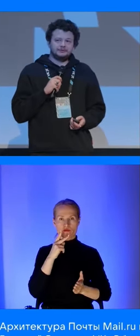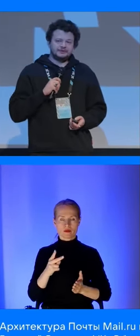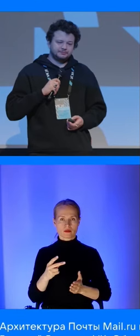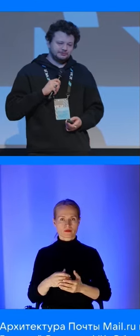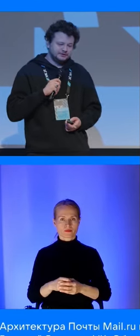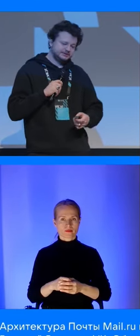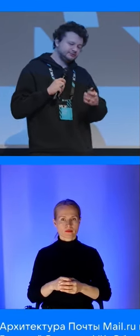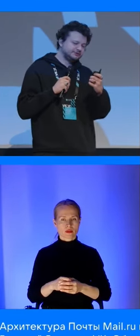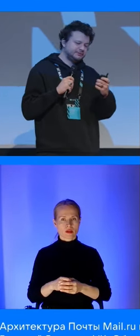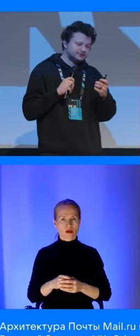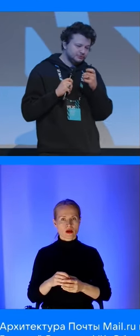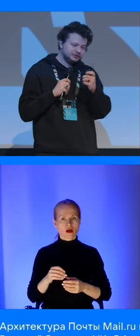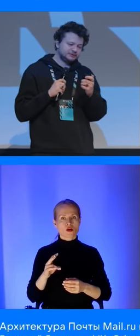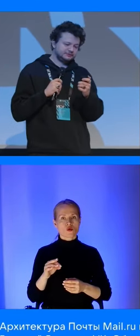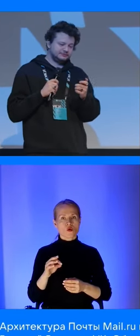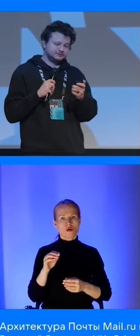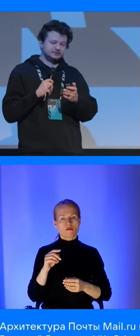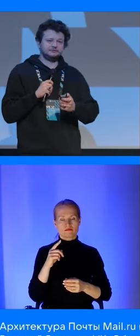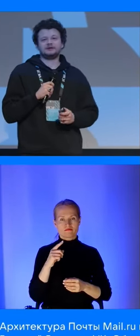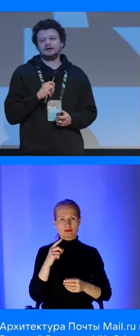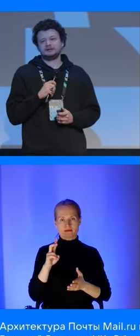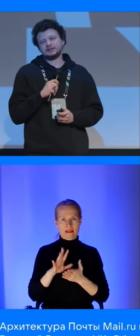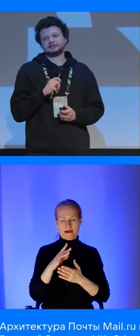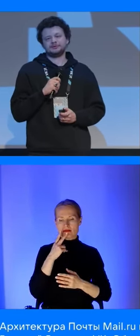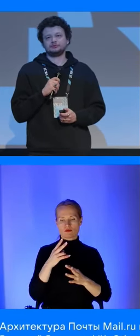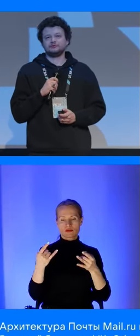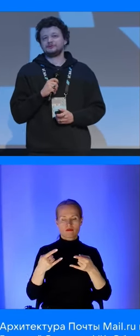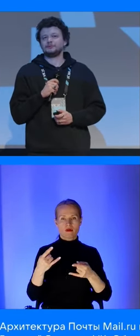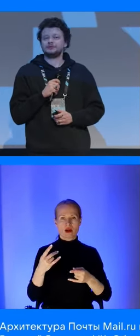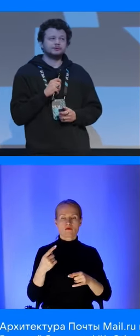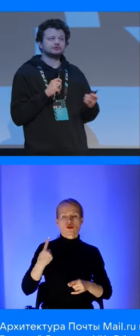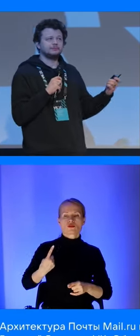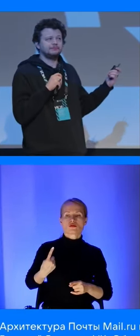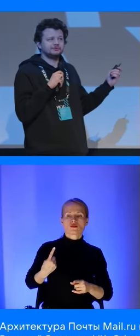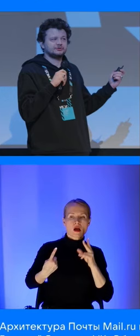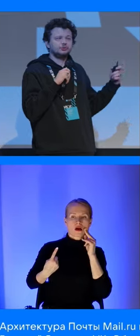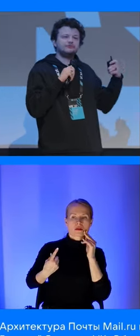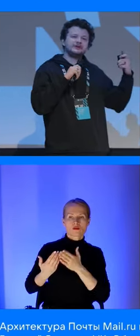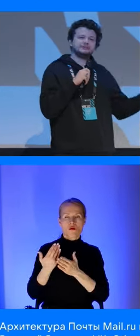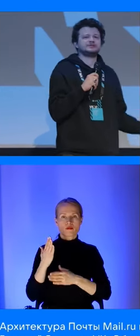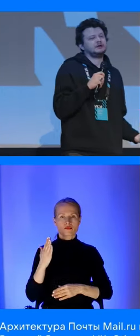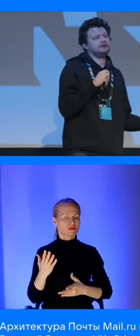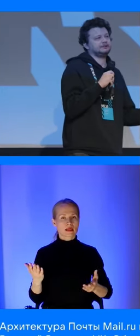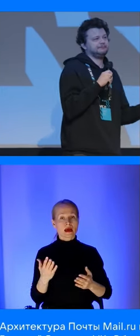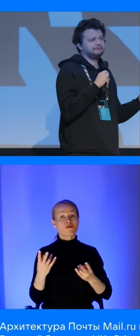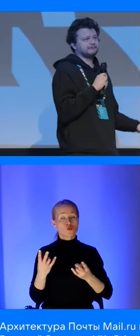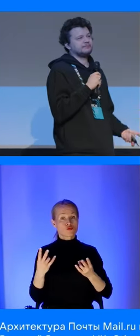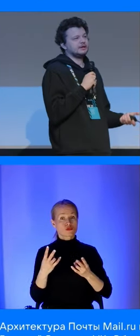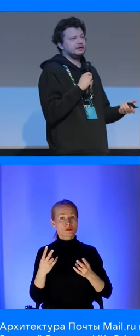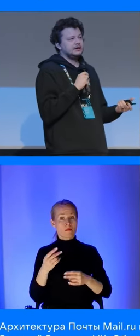Но, понимаете, пользователи не сидят все время, не смотрят в экран, когда же придет новое письмо. Теперь нужно пользователя уведомить об